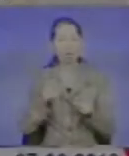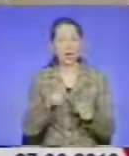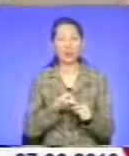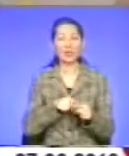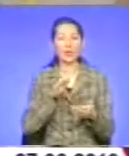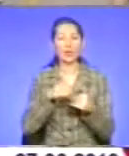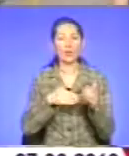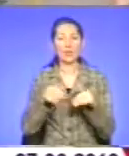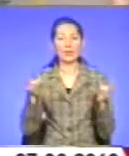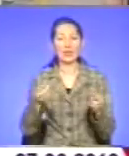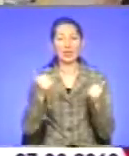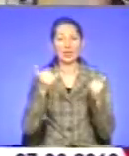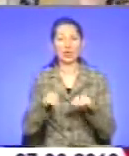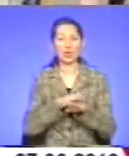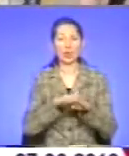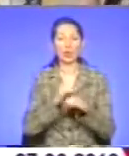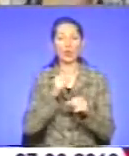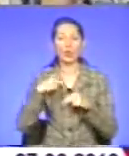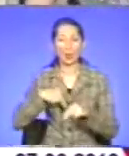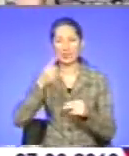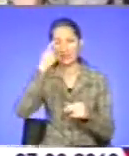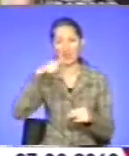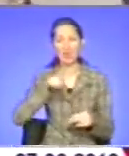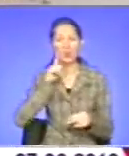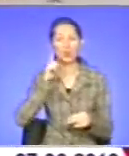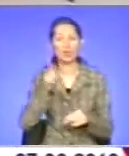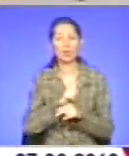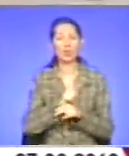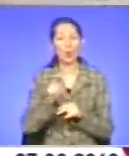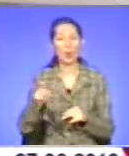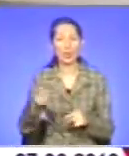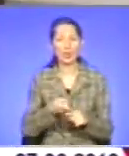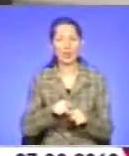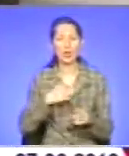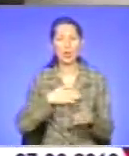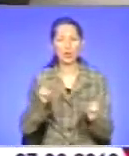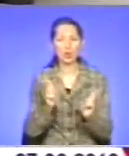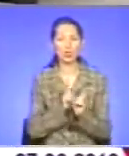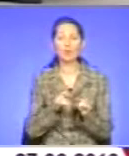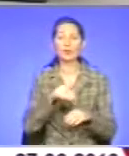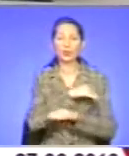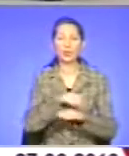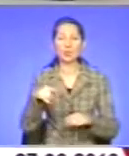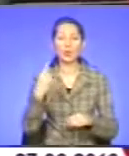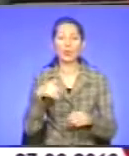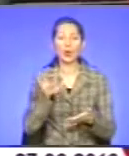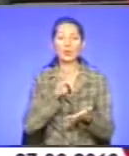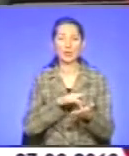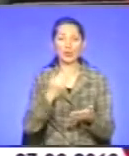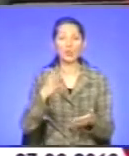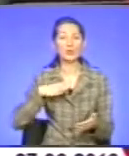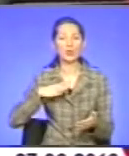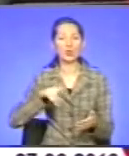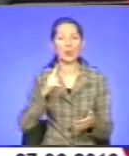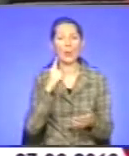ринку праці, знають молоді тернополяни, яких ми зустріли на вулицях обласного центру. Вони сподіваються, що перше робоче